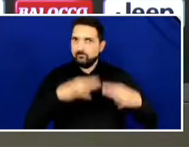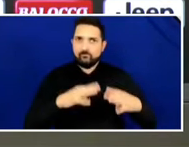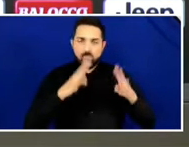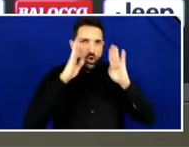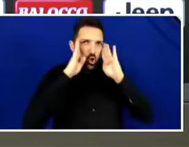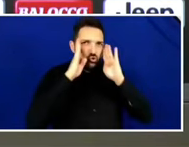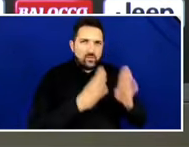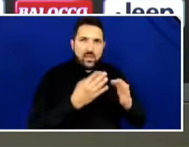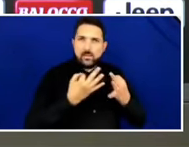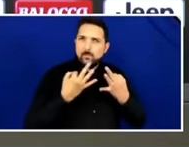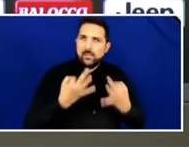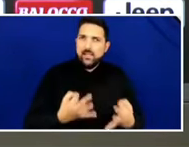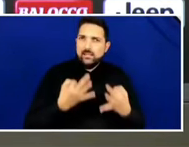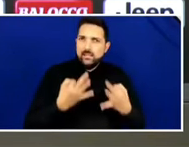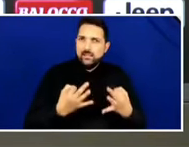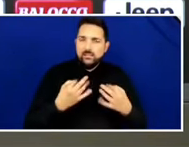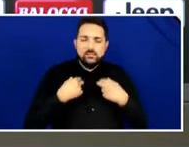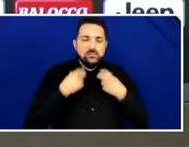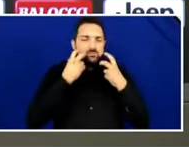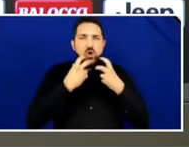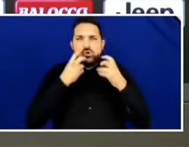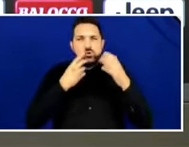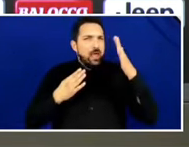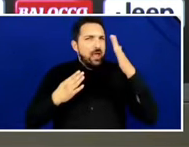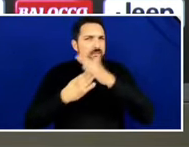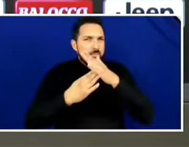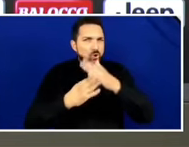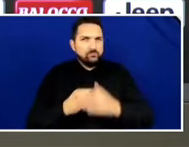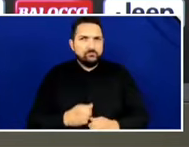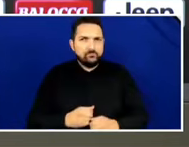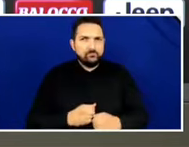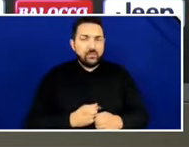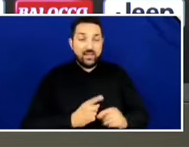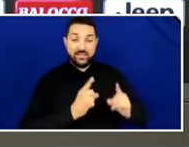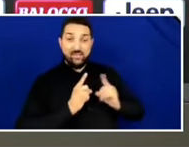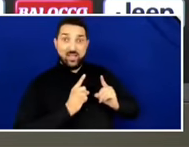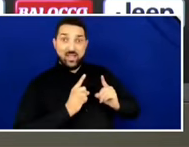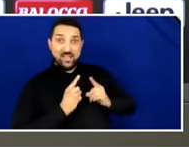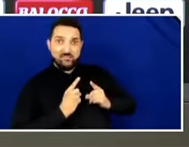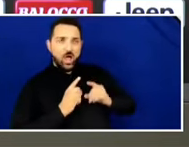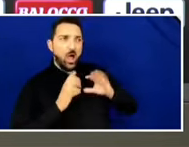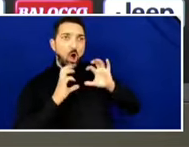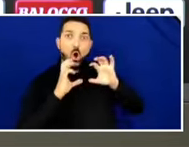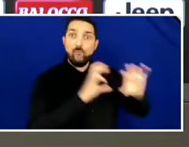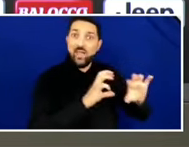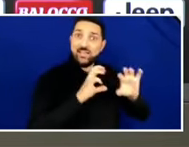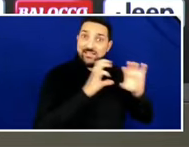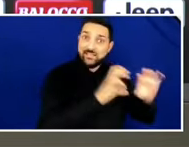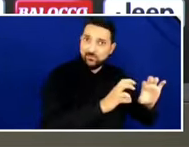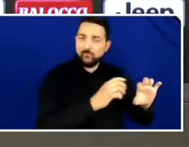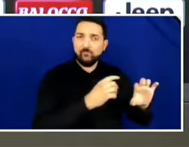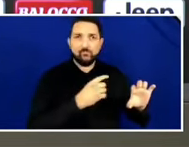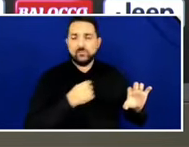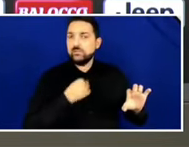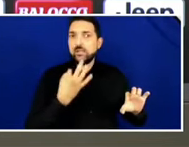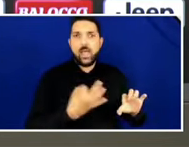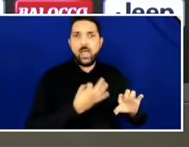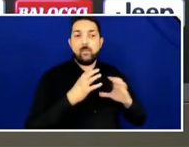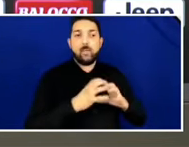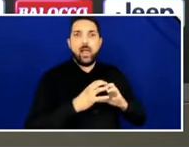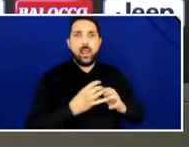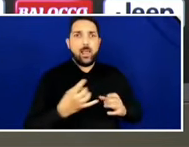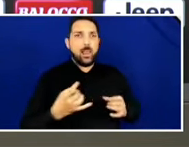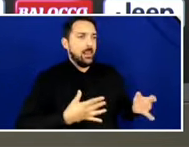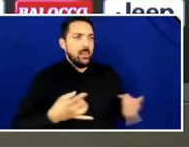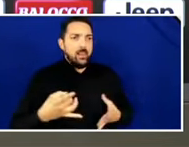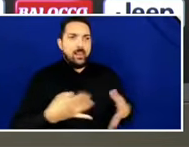Massimo In entrambe le fasi difensiva offensiva giocare bene le transizioni perché è importantissimo